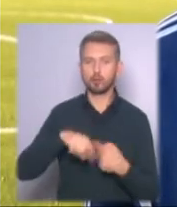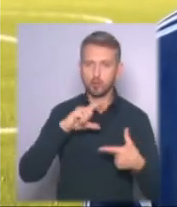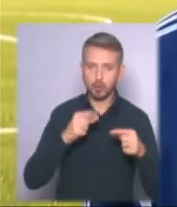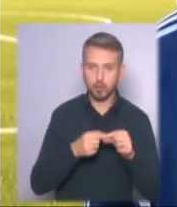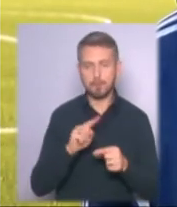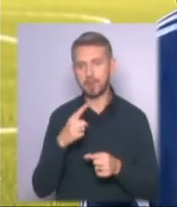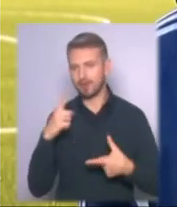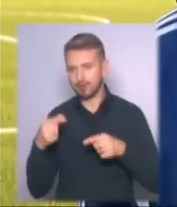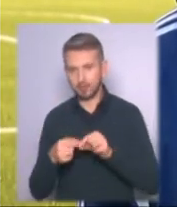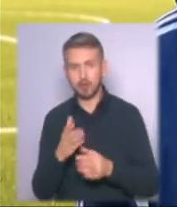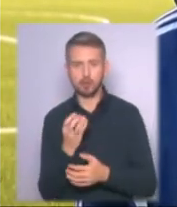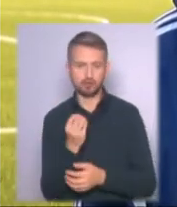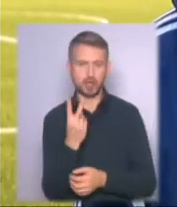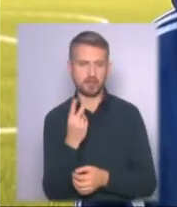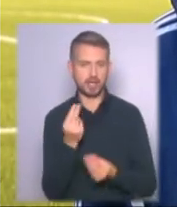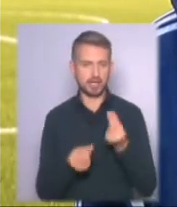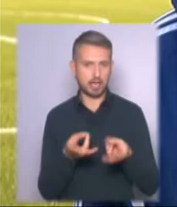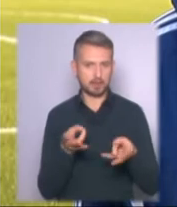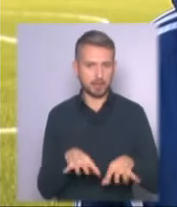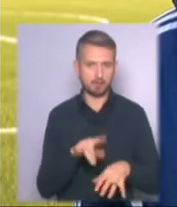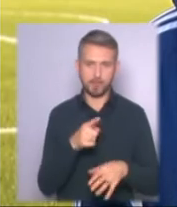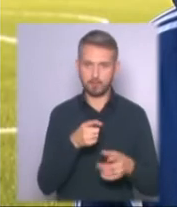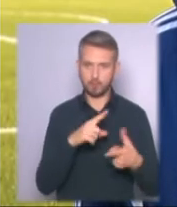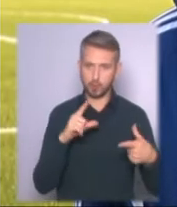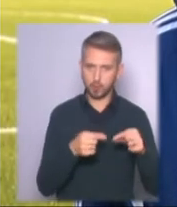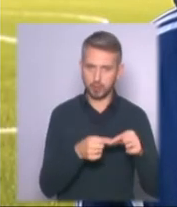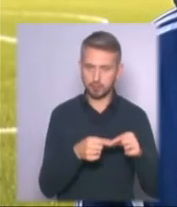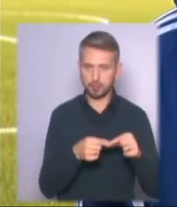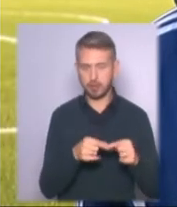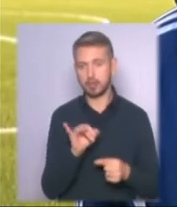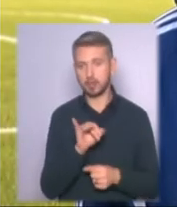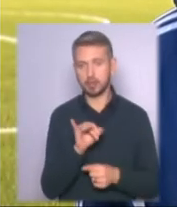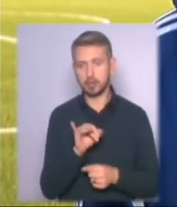Ще 2 ігри ще залишилось в першому кругі. Ну і